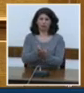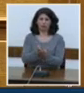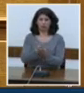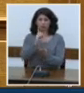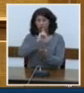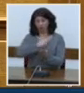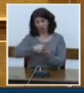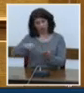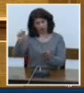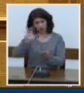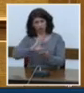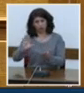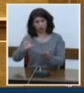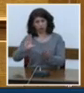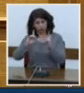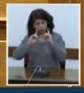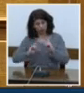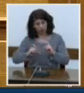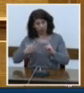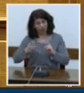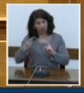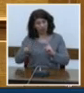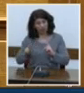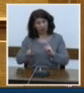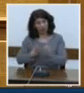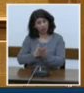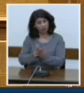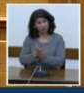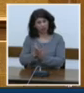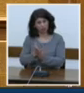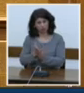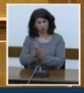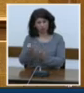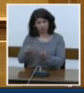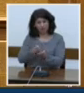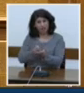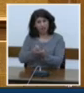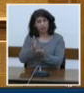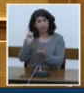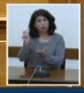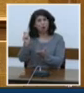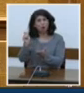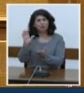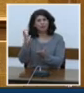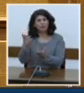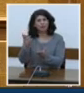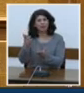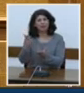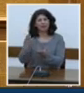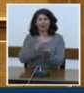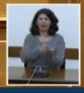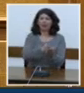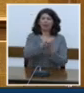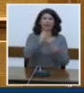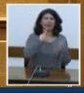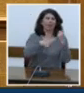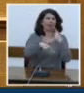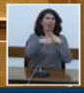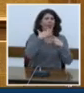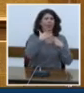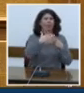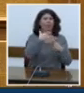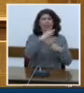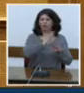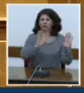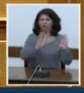τη δικιά της ηθική. Αυτήν που απέχει από την απλοϊκή ηθικολογία, γιατί στηρίζεται σε